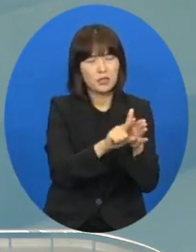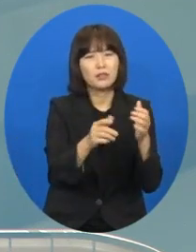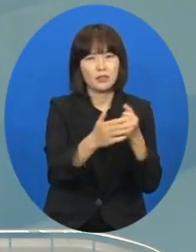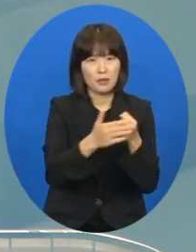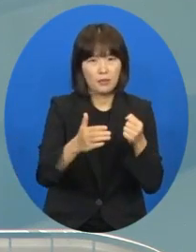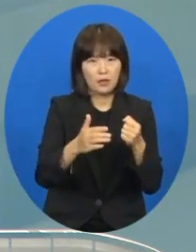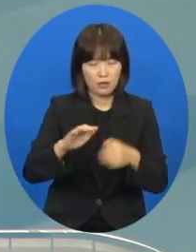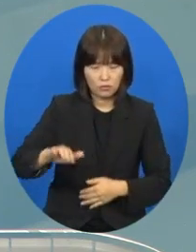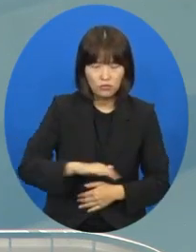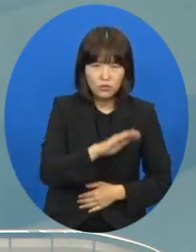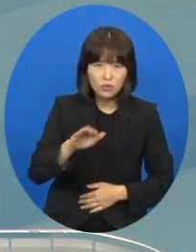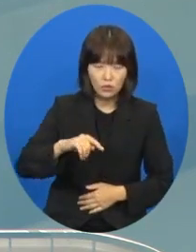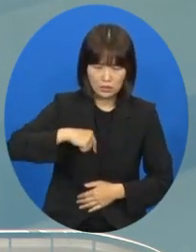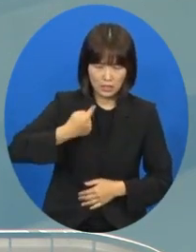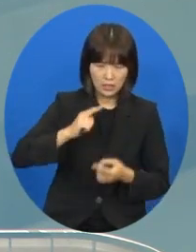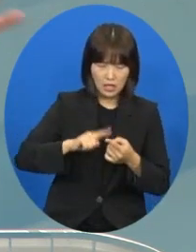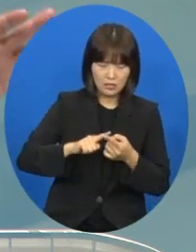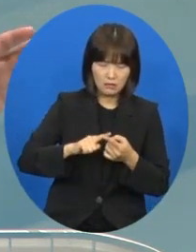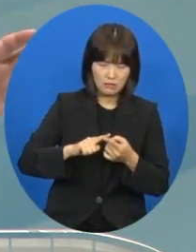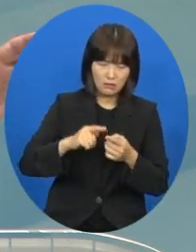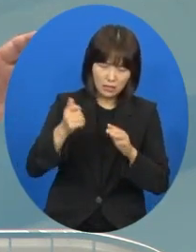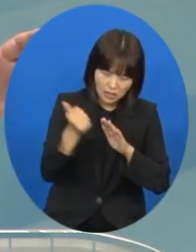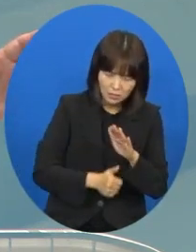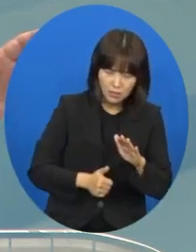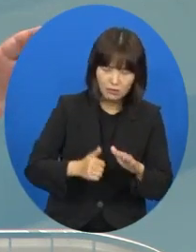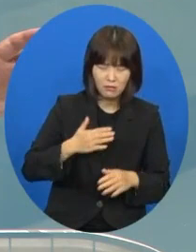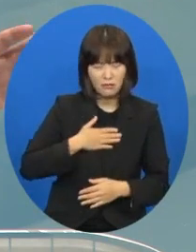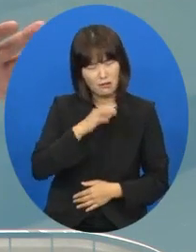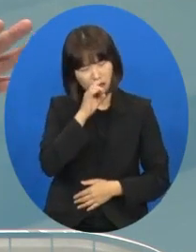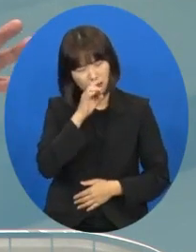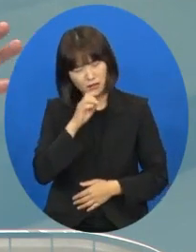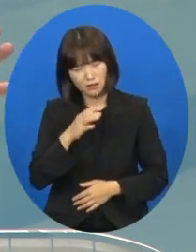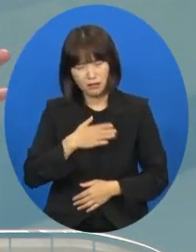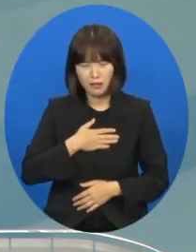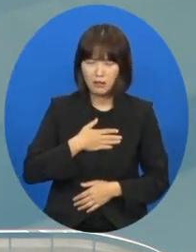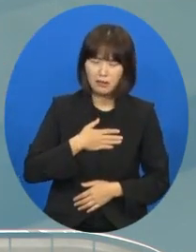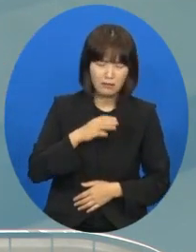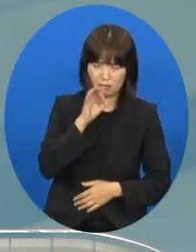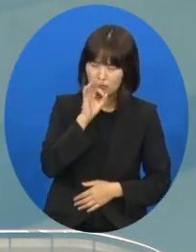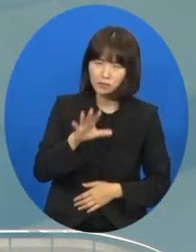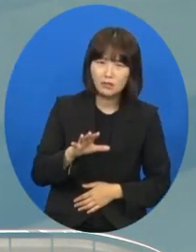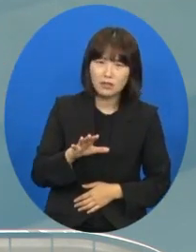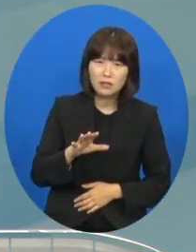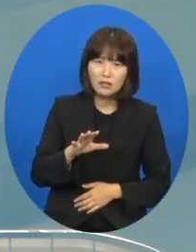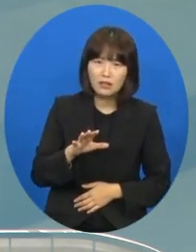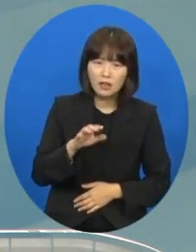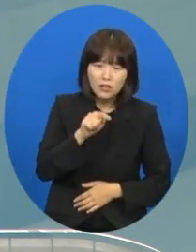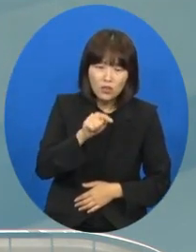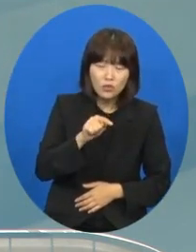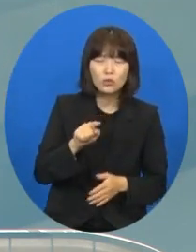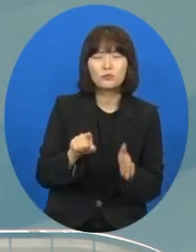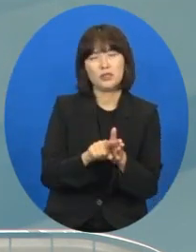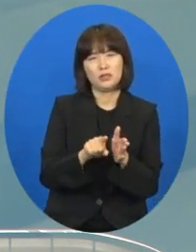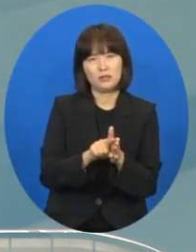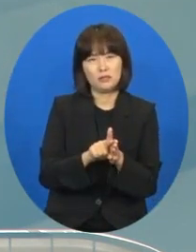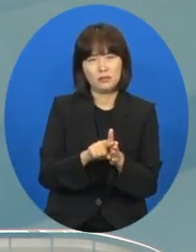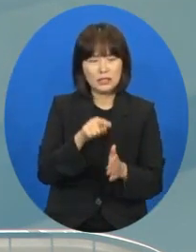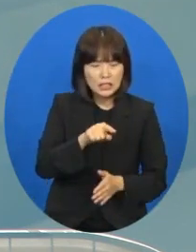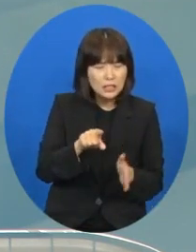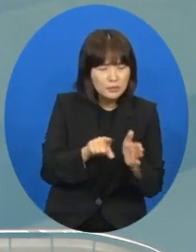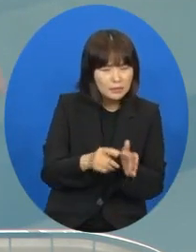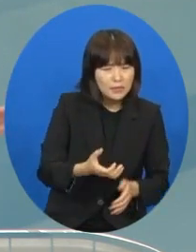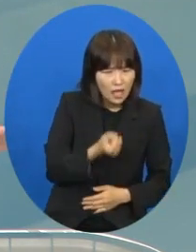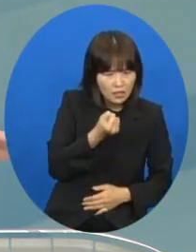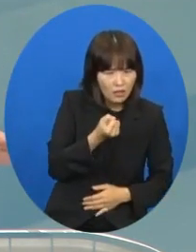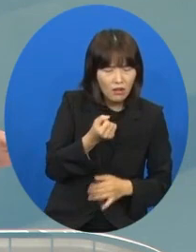대해서 실패하고 난 안 돼, 나는 어쩔 수가 없어, 난 못하겠어, 그것도 믿음이에요. 그런 믿음을